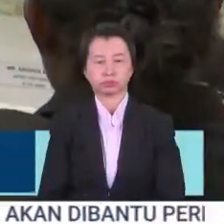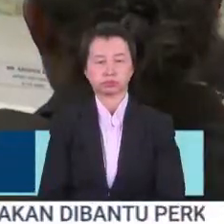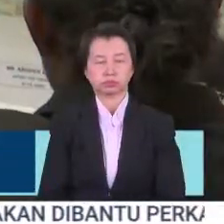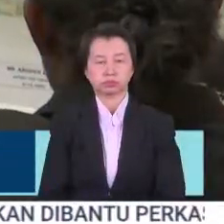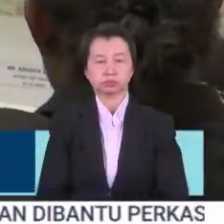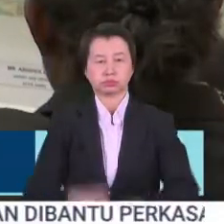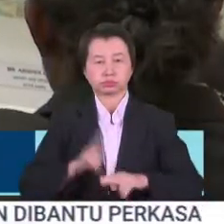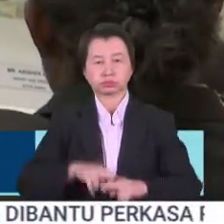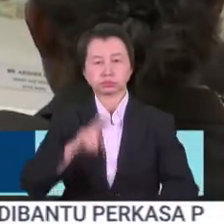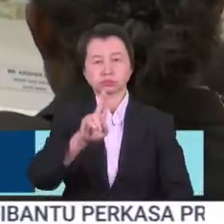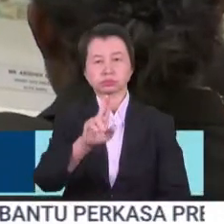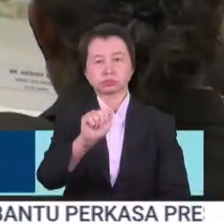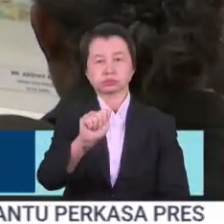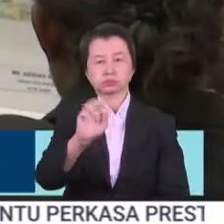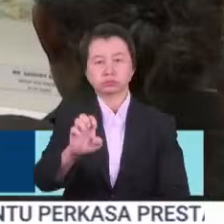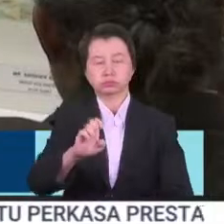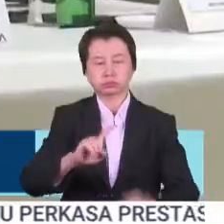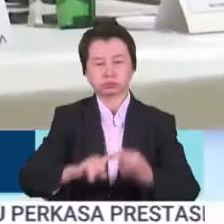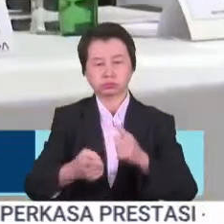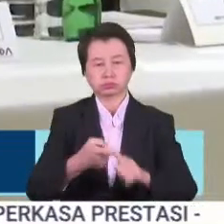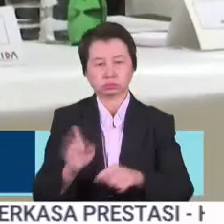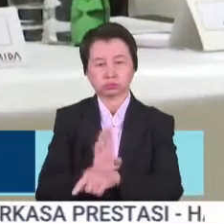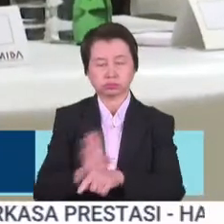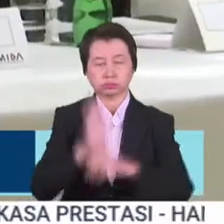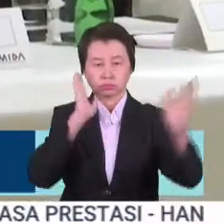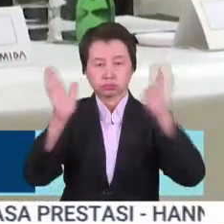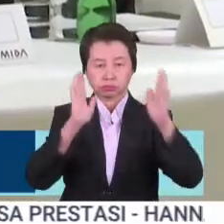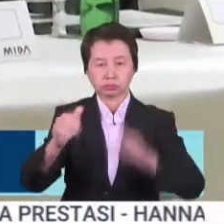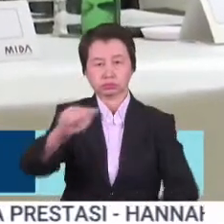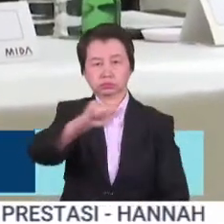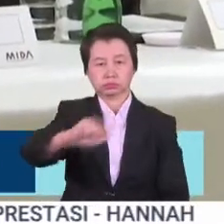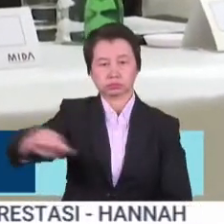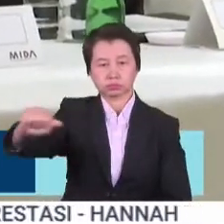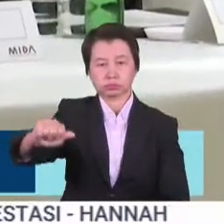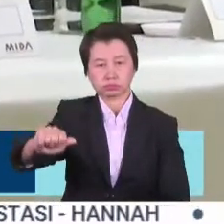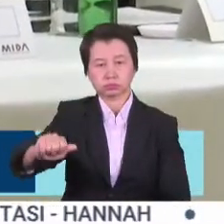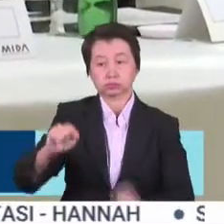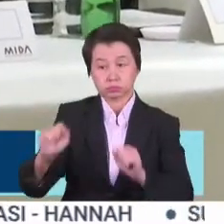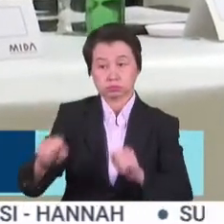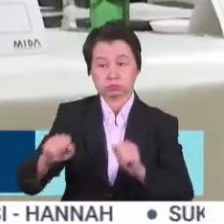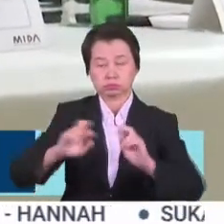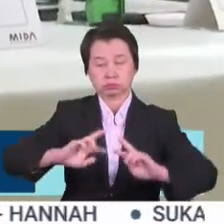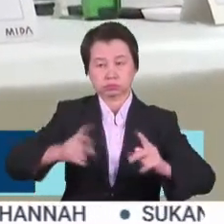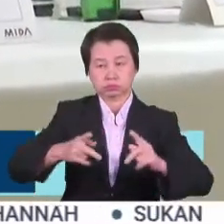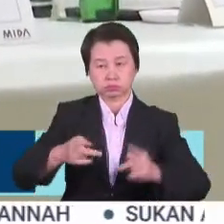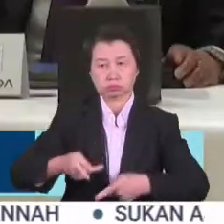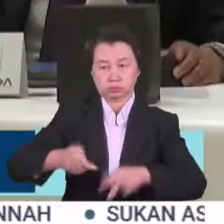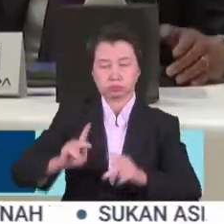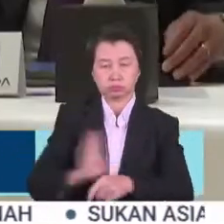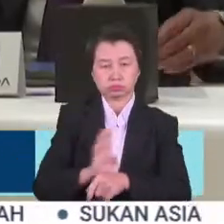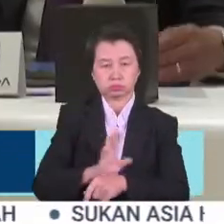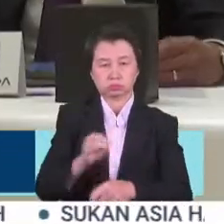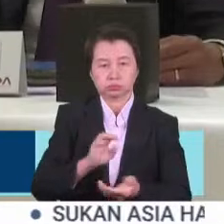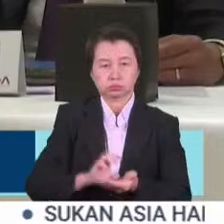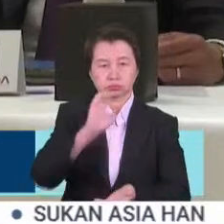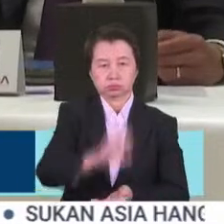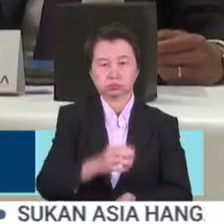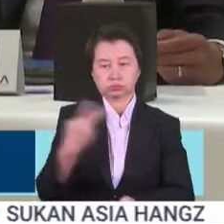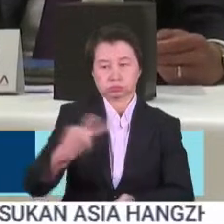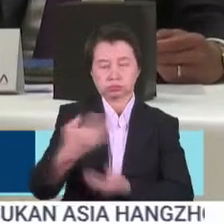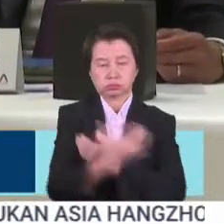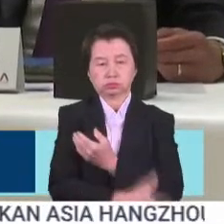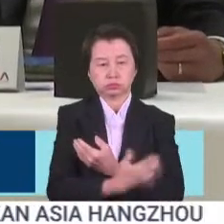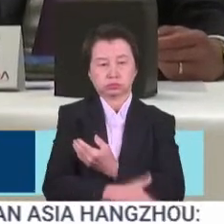Posisi UAE selaku rakan dagang Malaysia di Asia Barat mampu meningkatkan peluang perdagangan dan pelaburan kedua